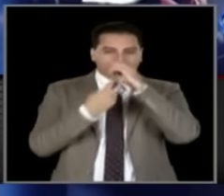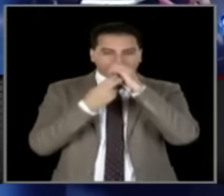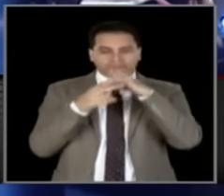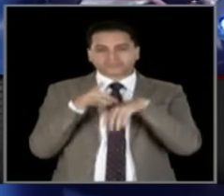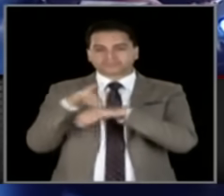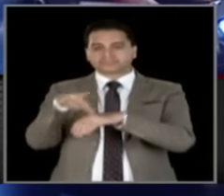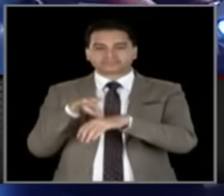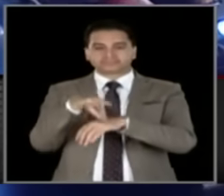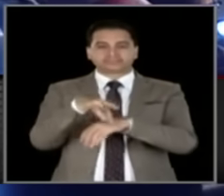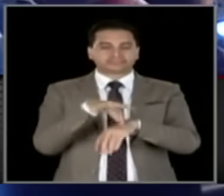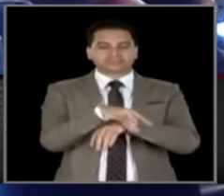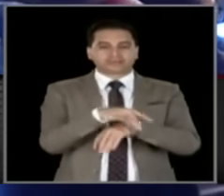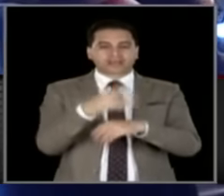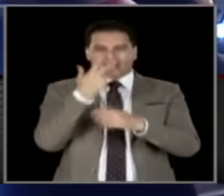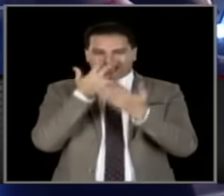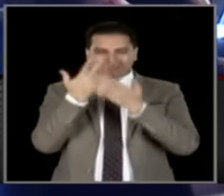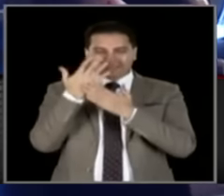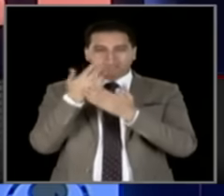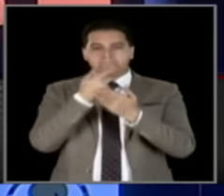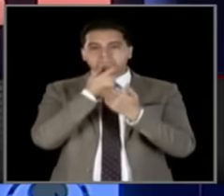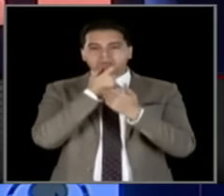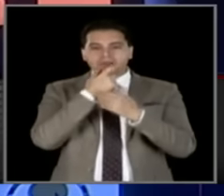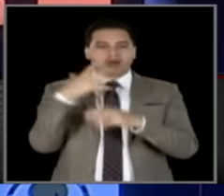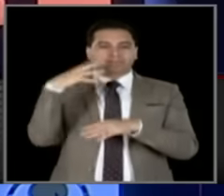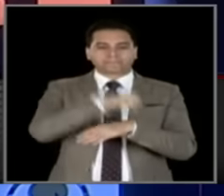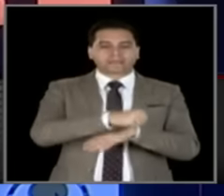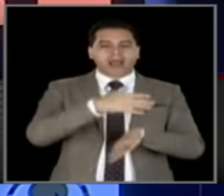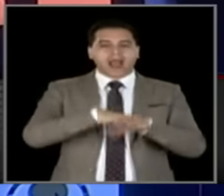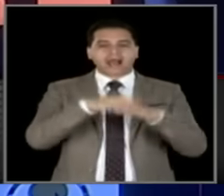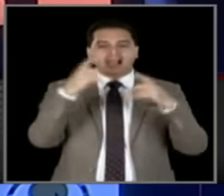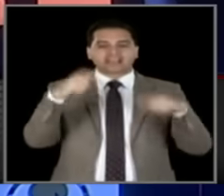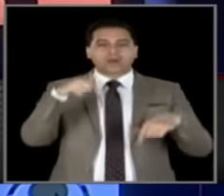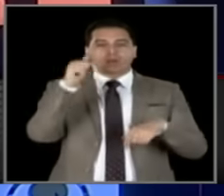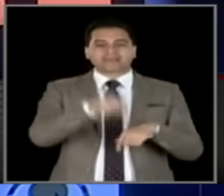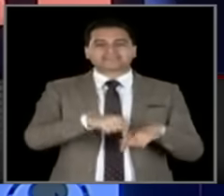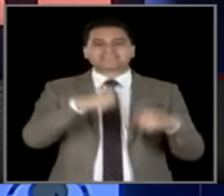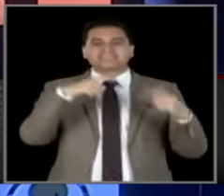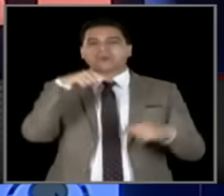أثناء الاحتلال البريطاني للدولة دي،